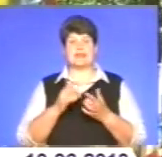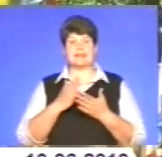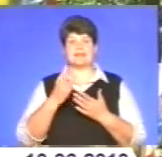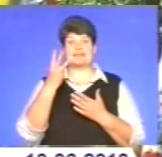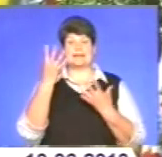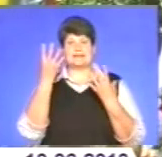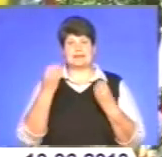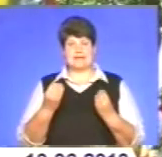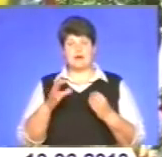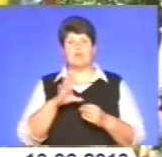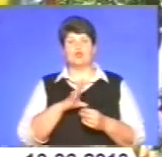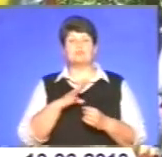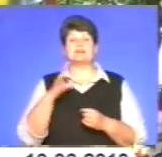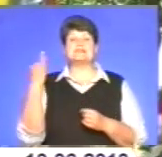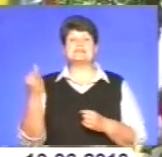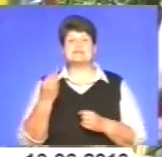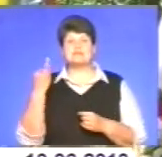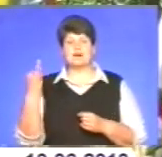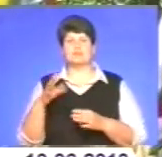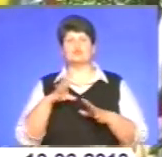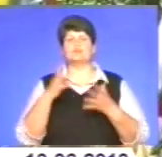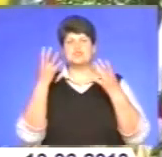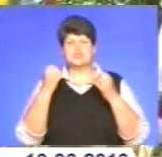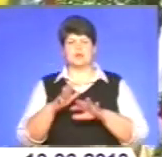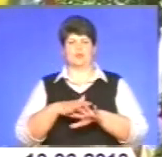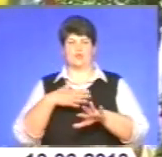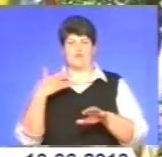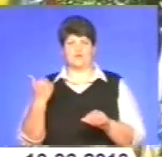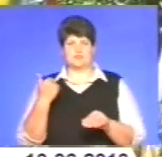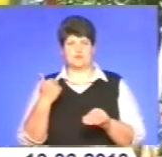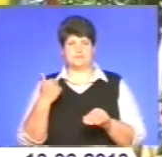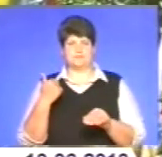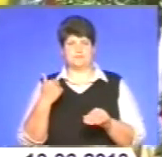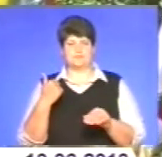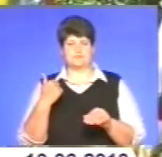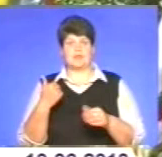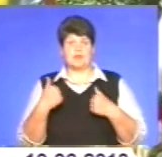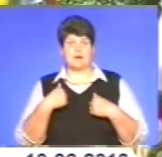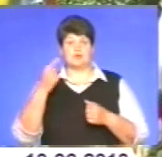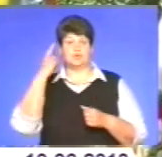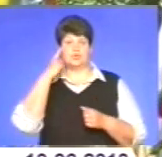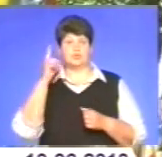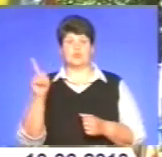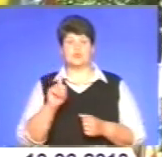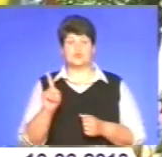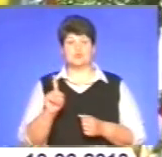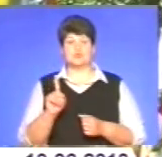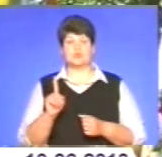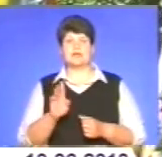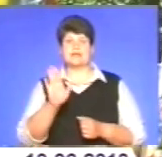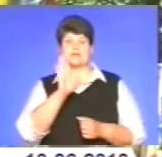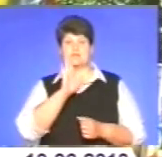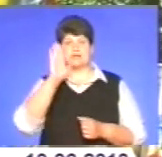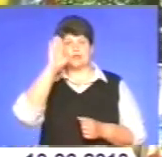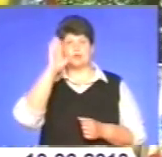що навіть було б цікавіше, якби це було ще довше. Але от я думаю, що і для дівчат, і для хлопців це